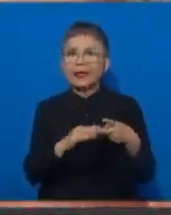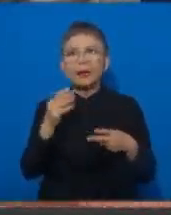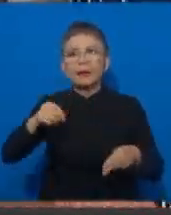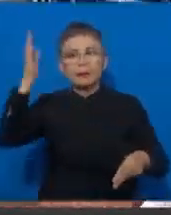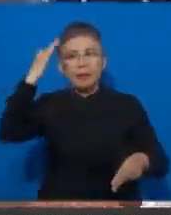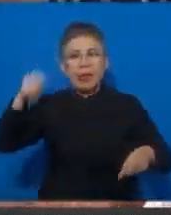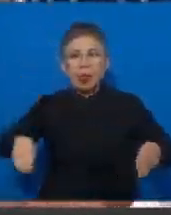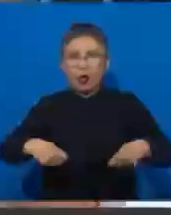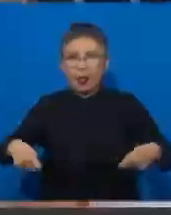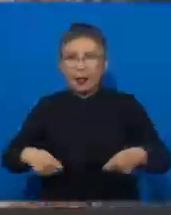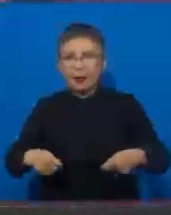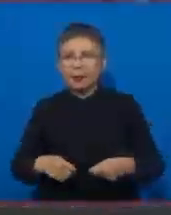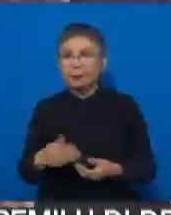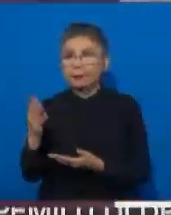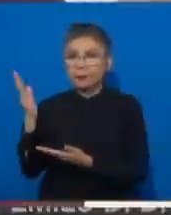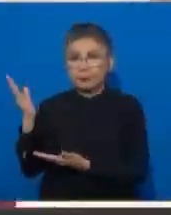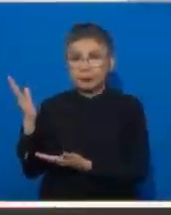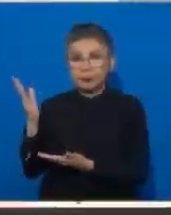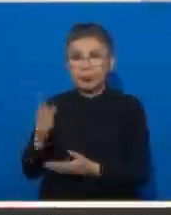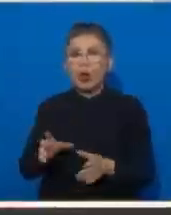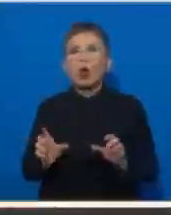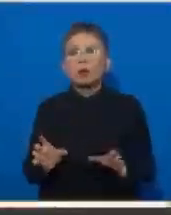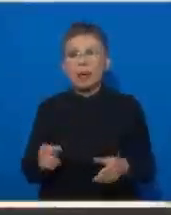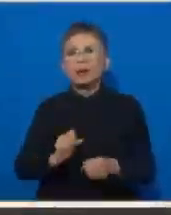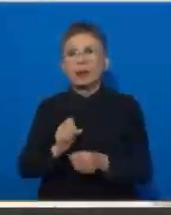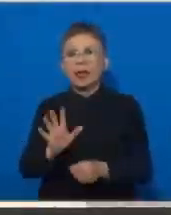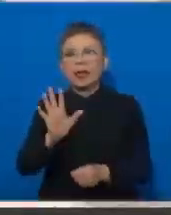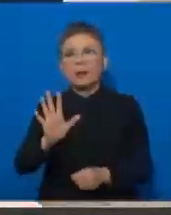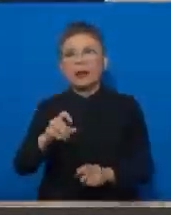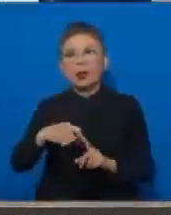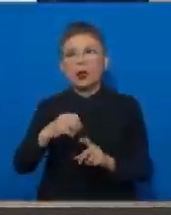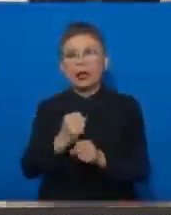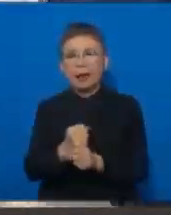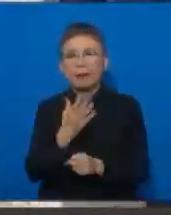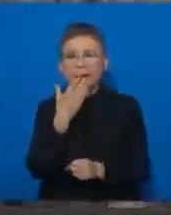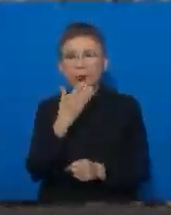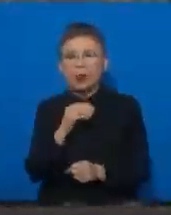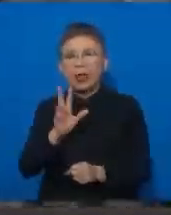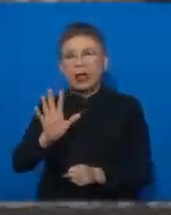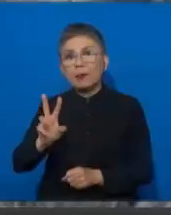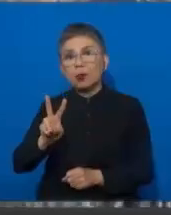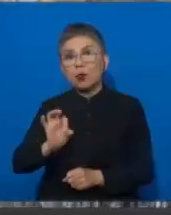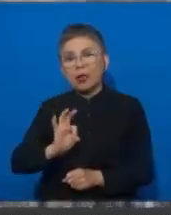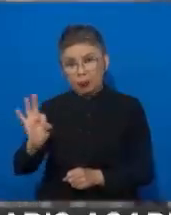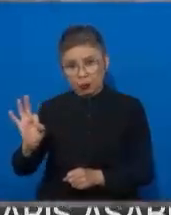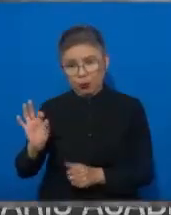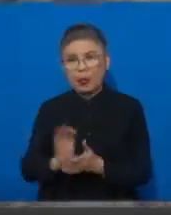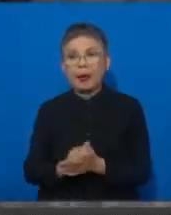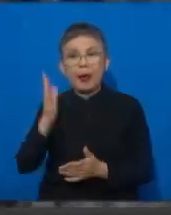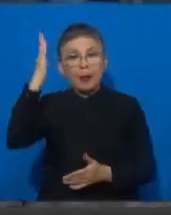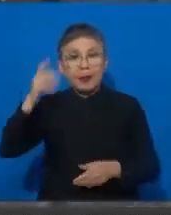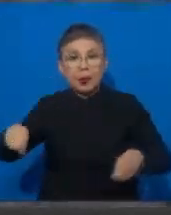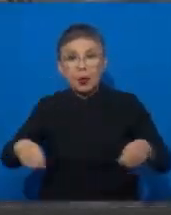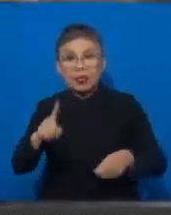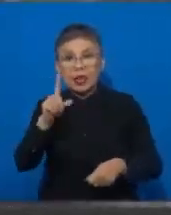goreng. Dalam operasi pasar murah ini, warga bisa membeli 5 kg beras seharga Rp52.000. Sementara minyak goreng